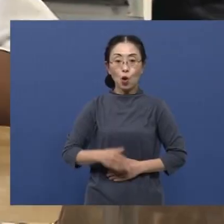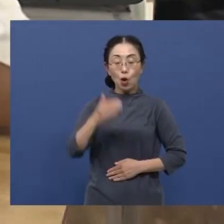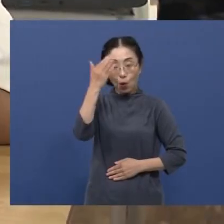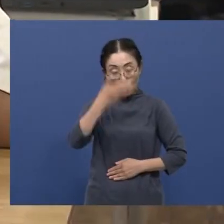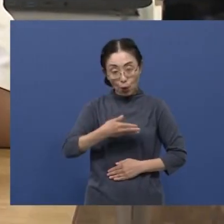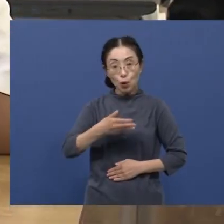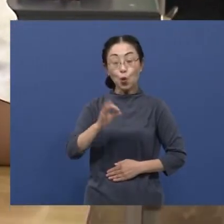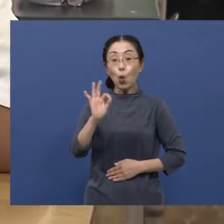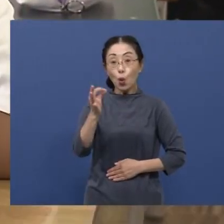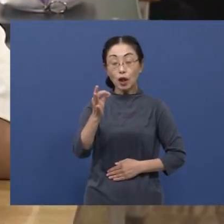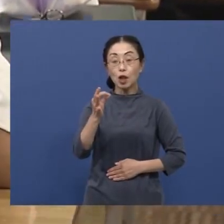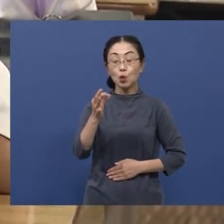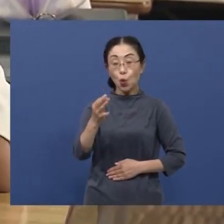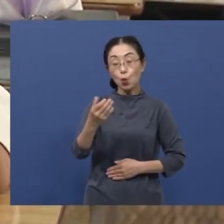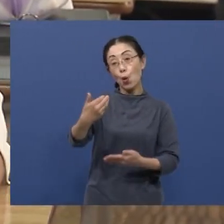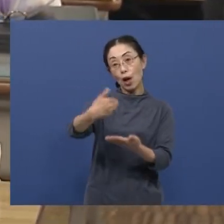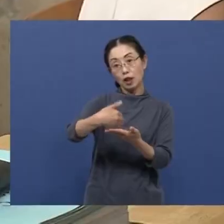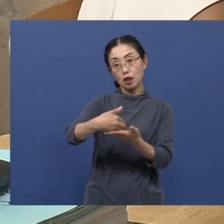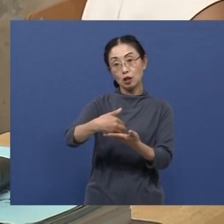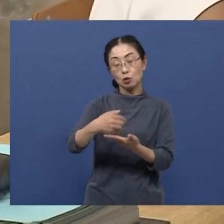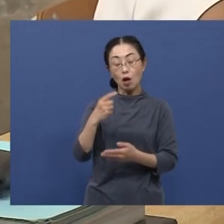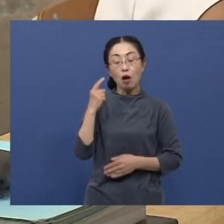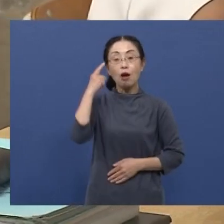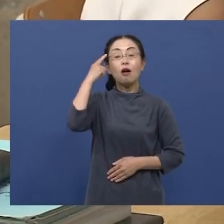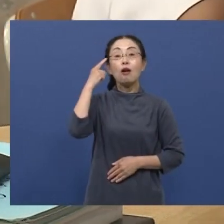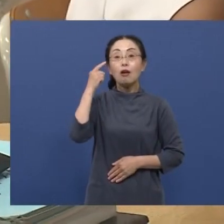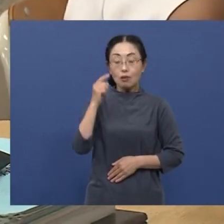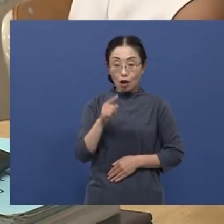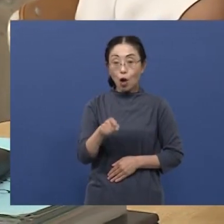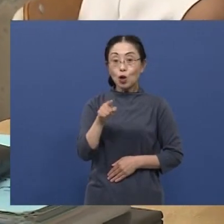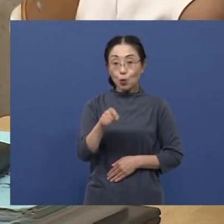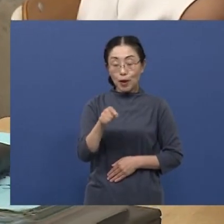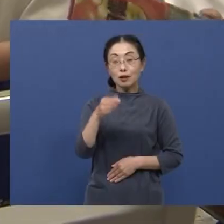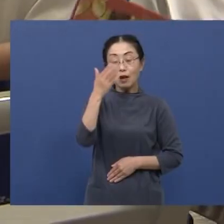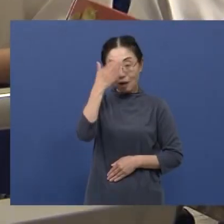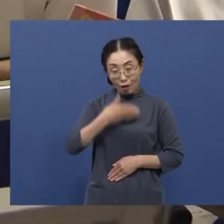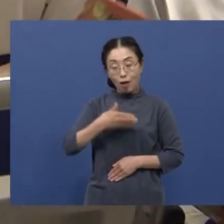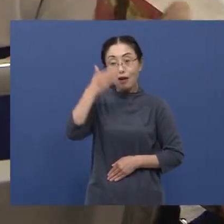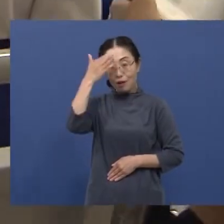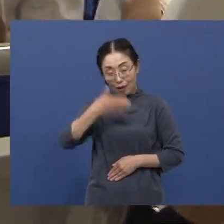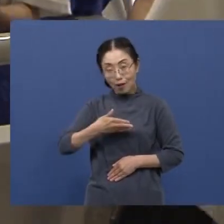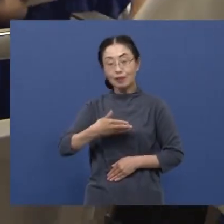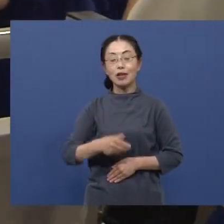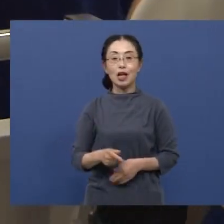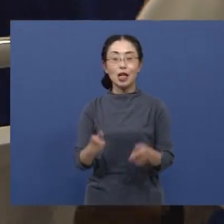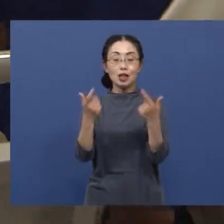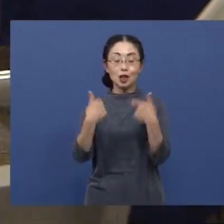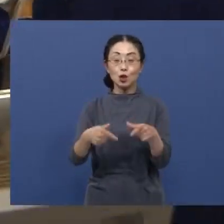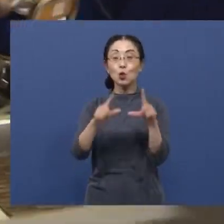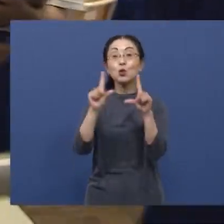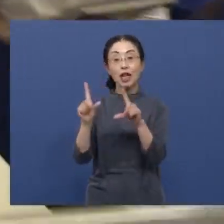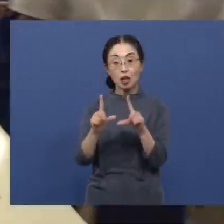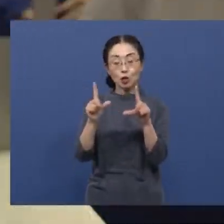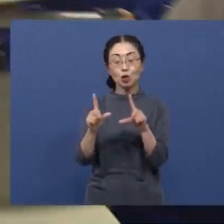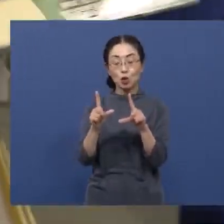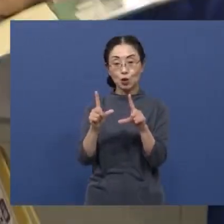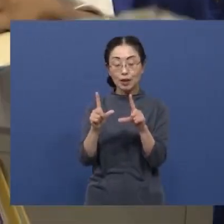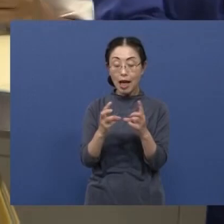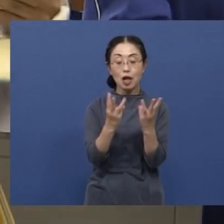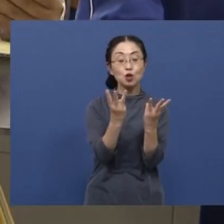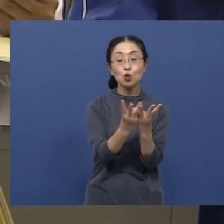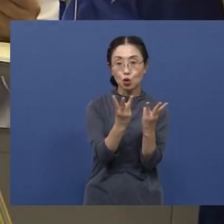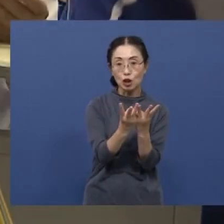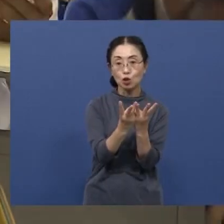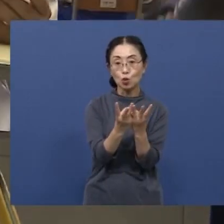の通貨のお話っていうのはやっぱりピンと子どもたちは大体みんな来るので、そういうとこから日常と 数学